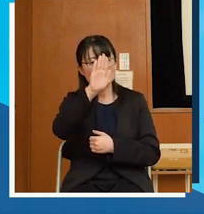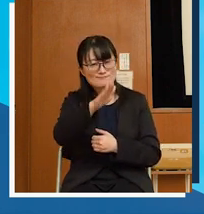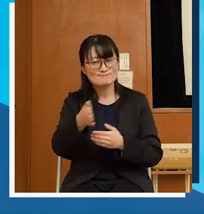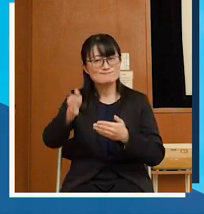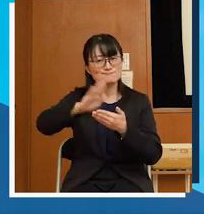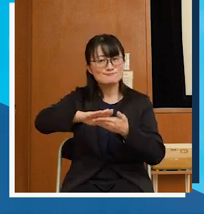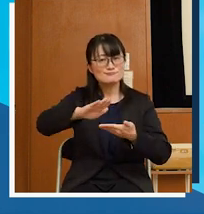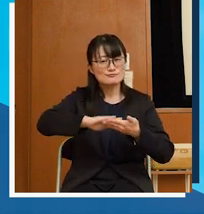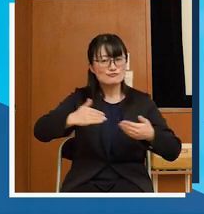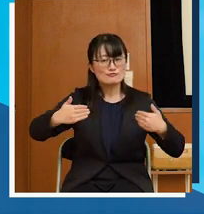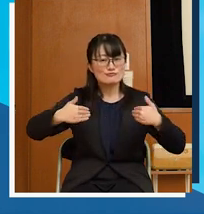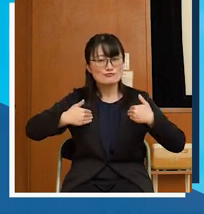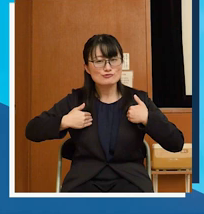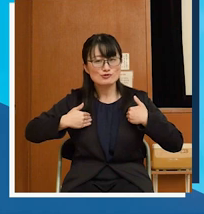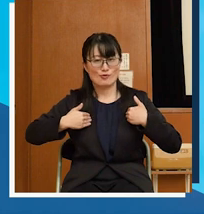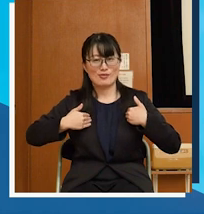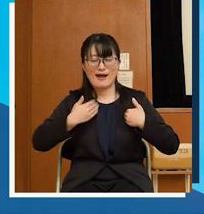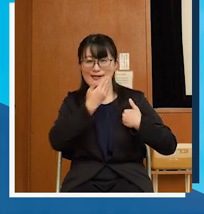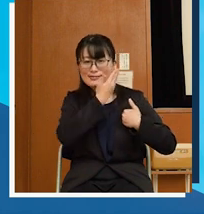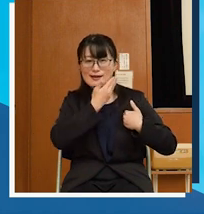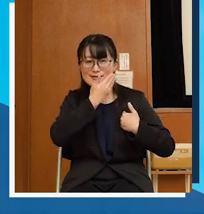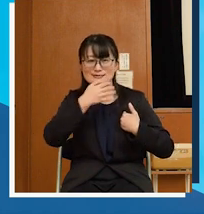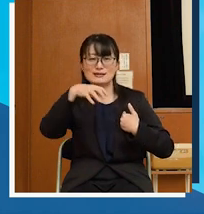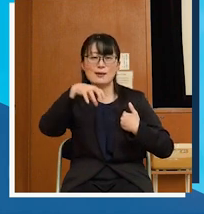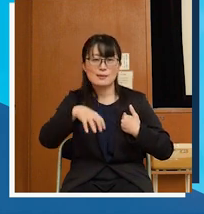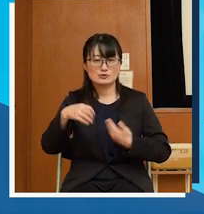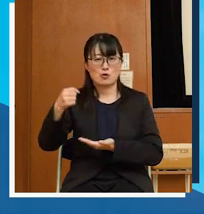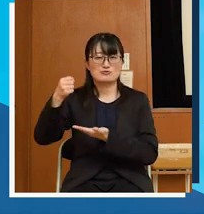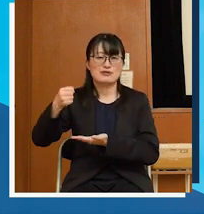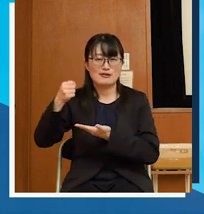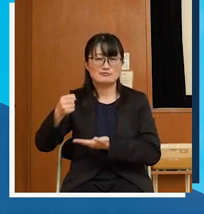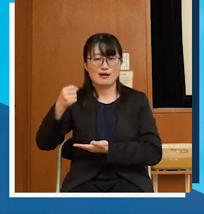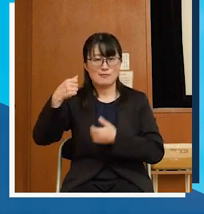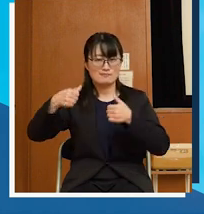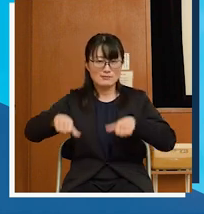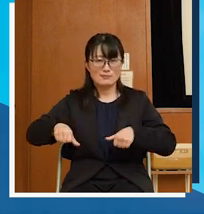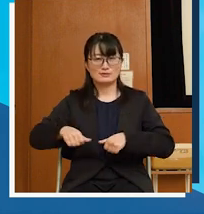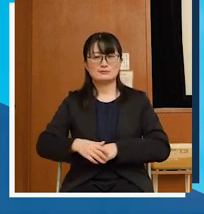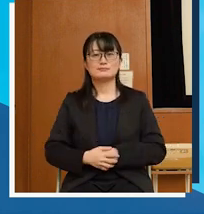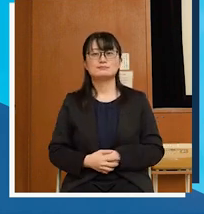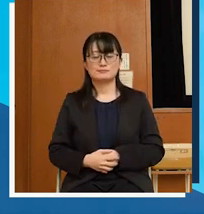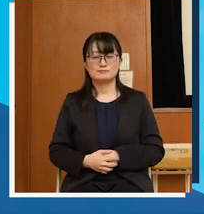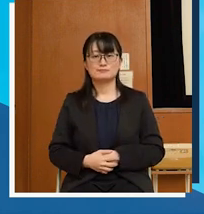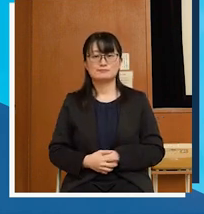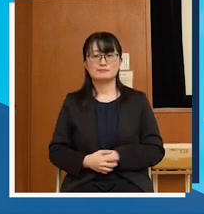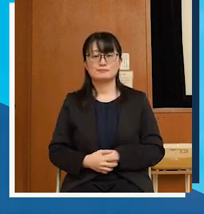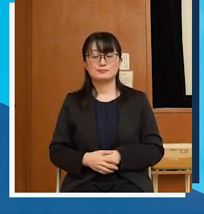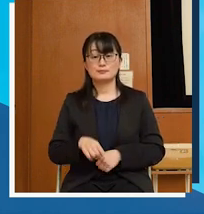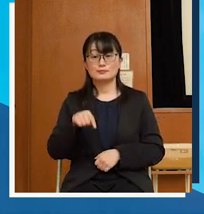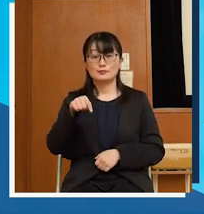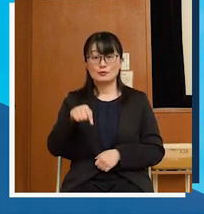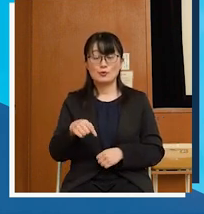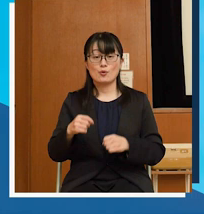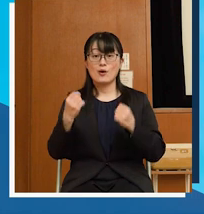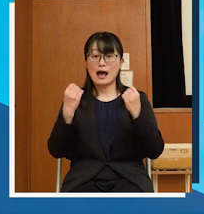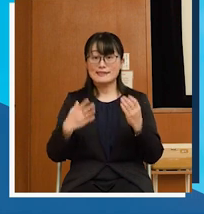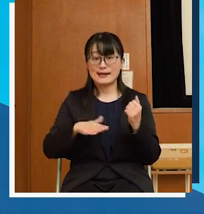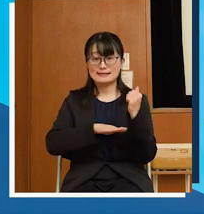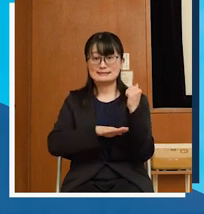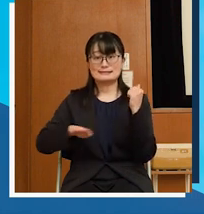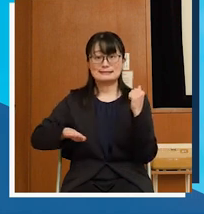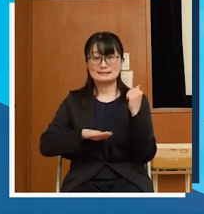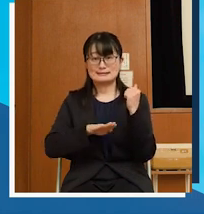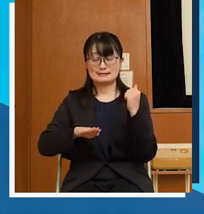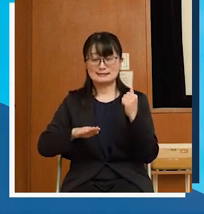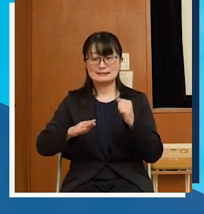のない貴重な財産であると考えていますそして先ほど申し上げましたがこのノコ新基地建設については